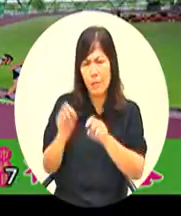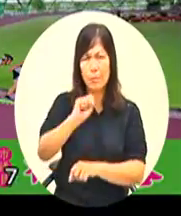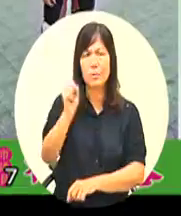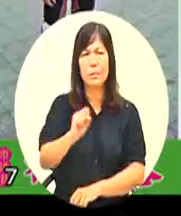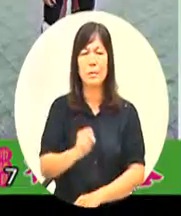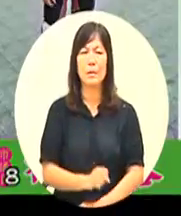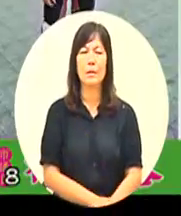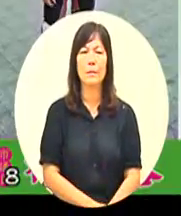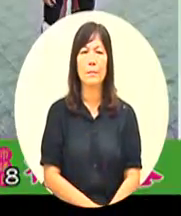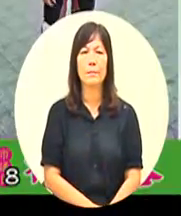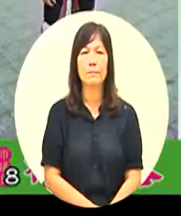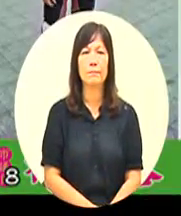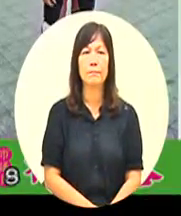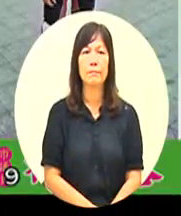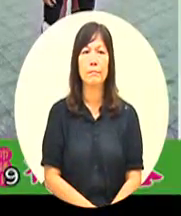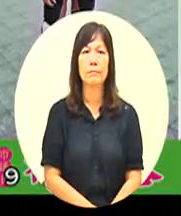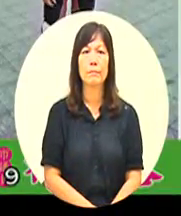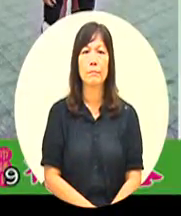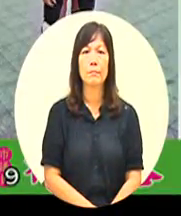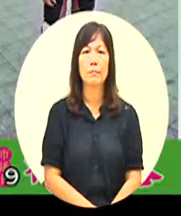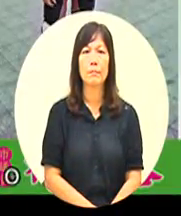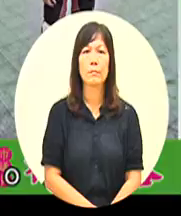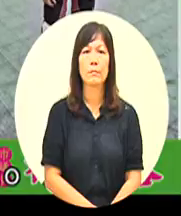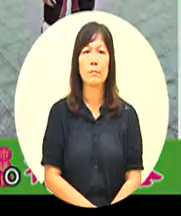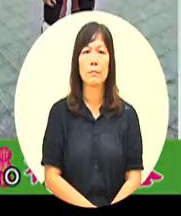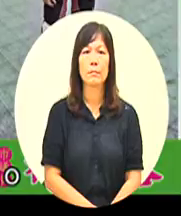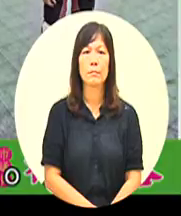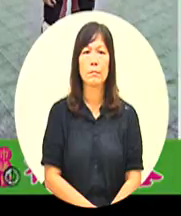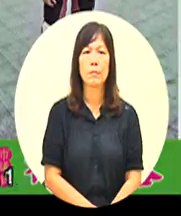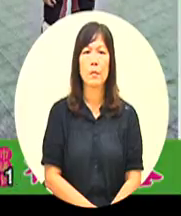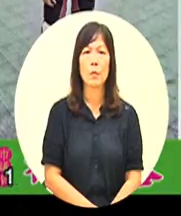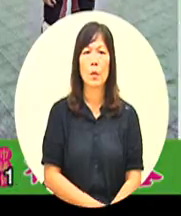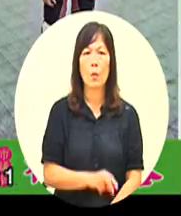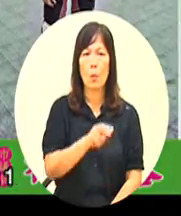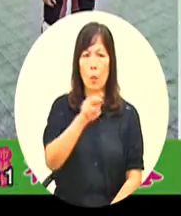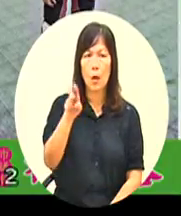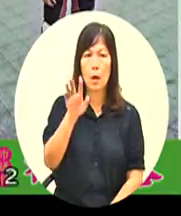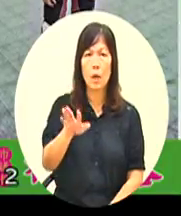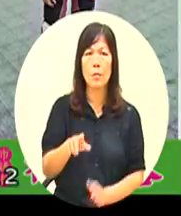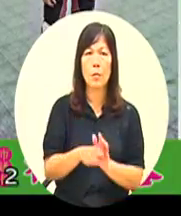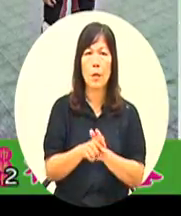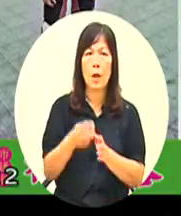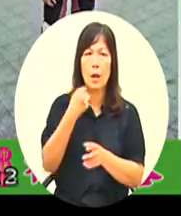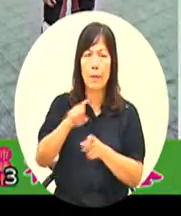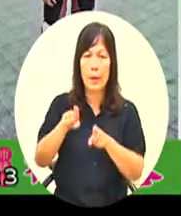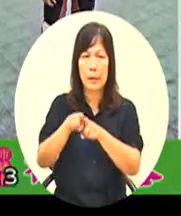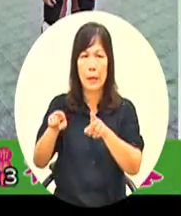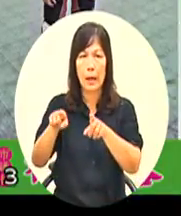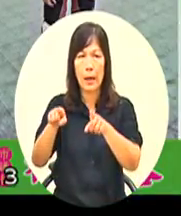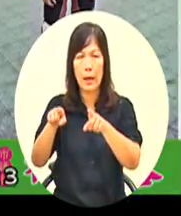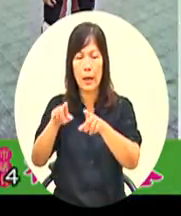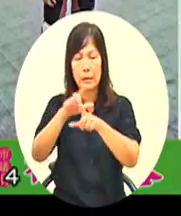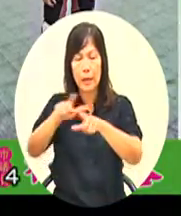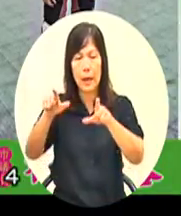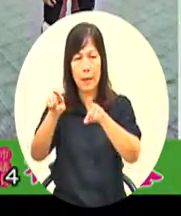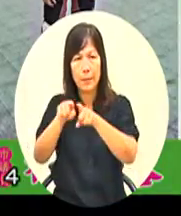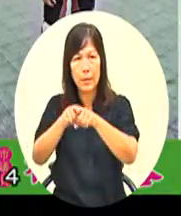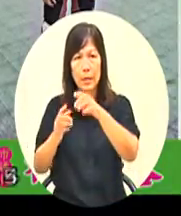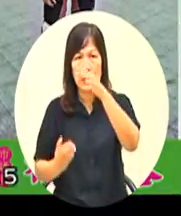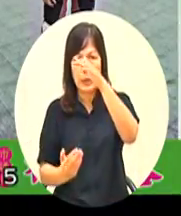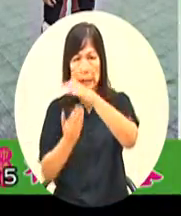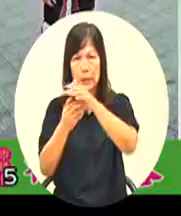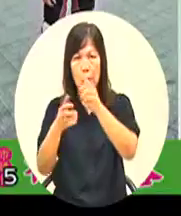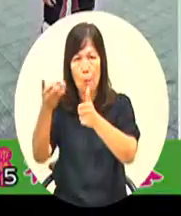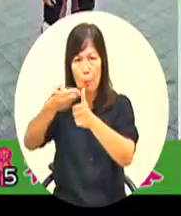多啊。那我们就继续来看大坪顶直排轮溜冰场也培